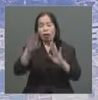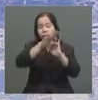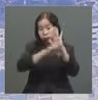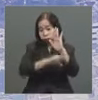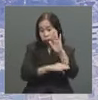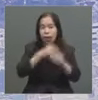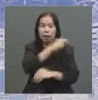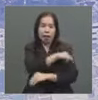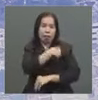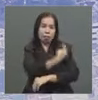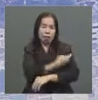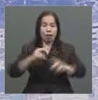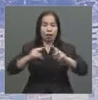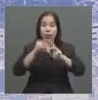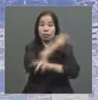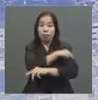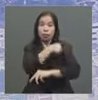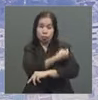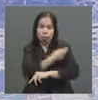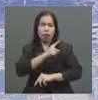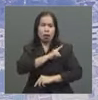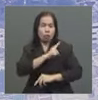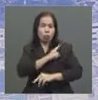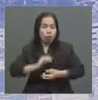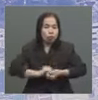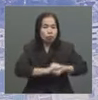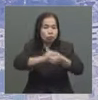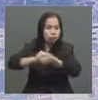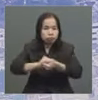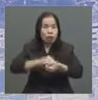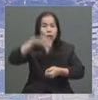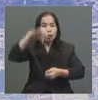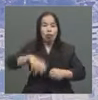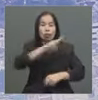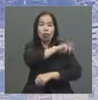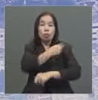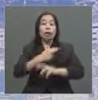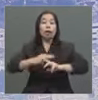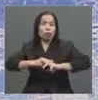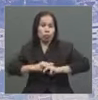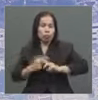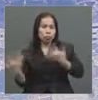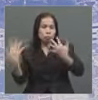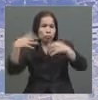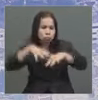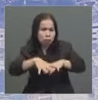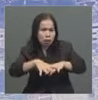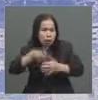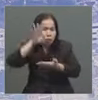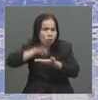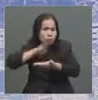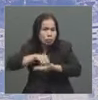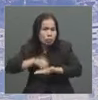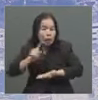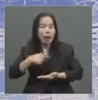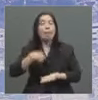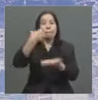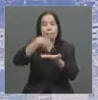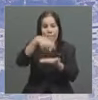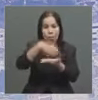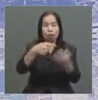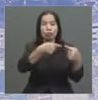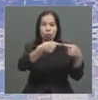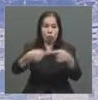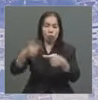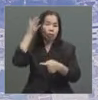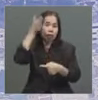แพทย์โดยกระทรวงสาธารณสุขก็ต้องเชื่อมประสานกับทางโรงพยาบาลเอกชนนะครับเพื่อที่จะได้ข้อมูลมากกว่านี้แล้วมานำเสนอต่อสื่อมว